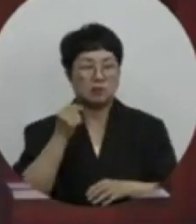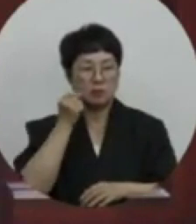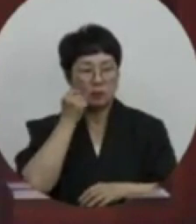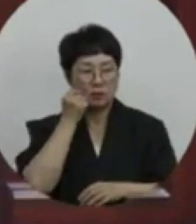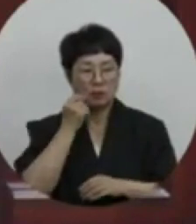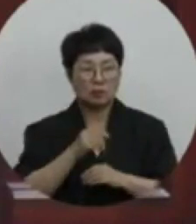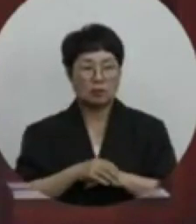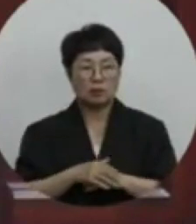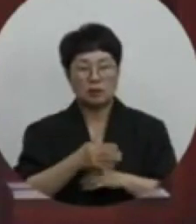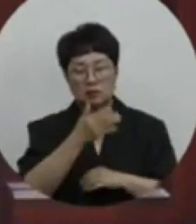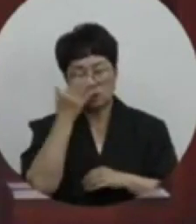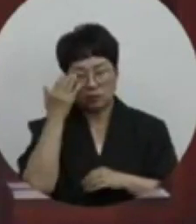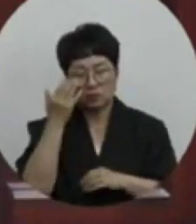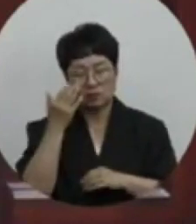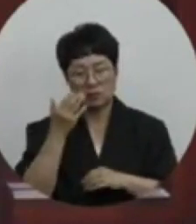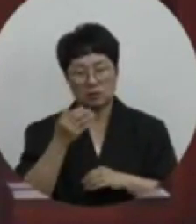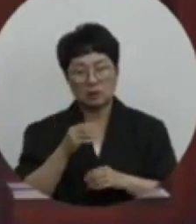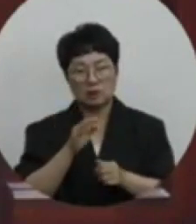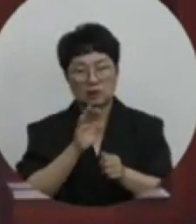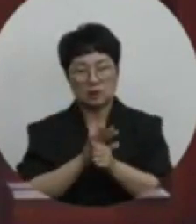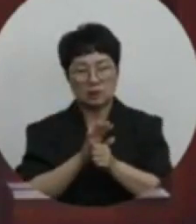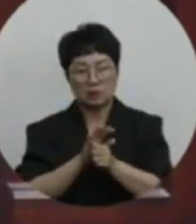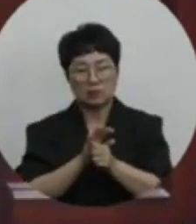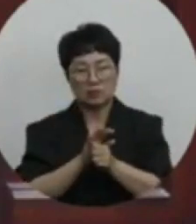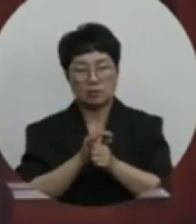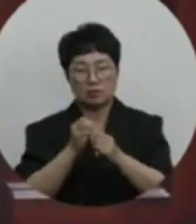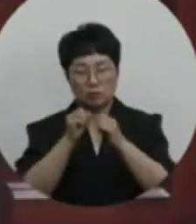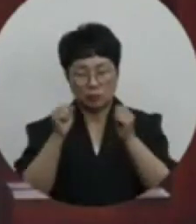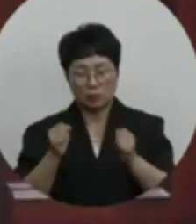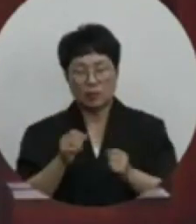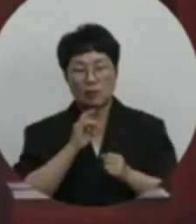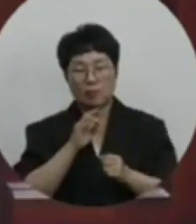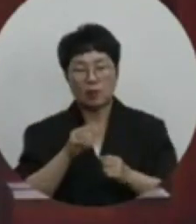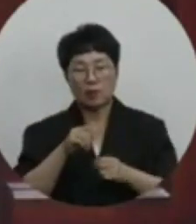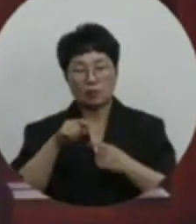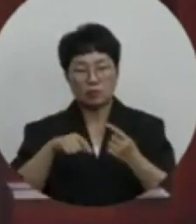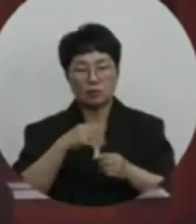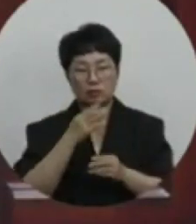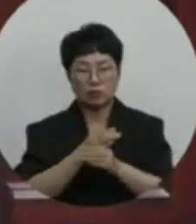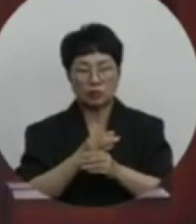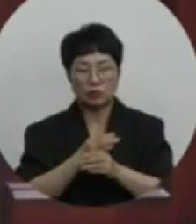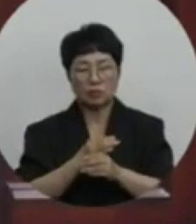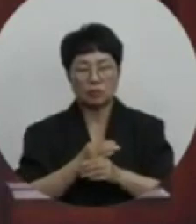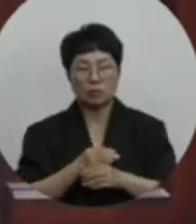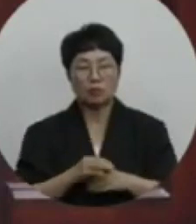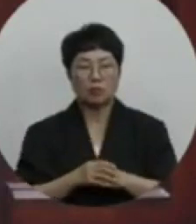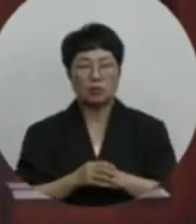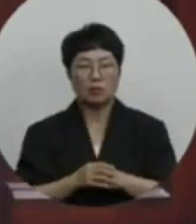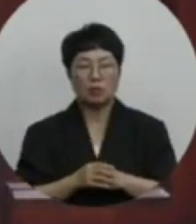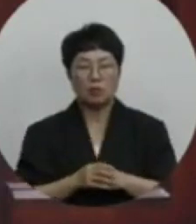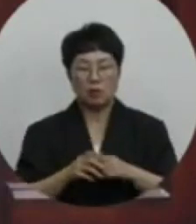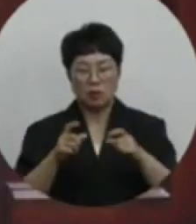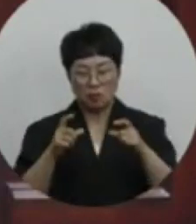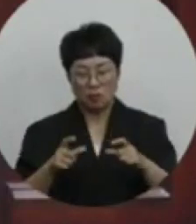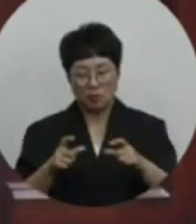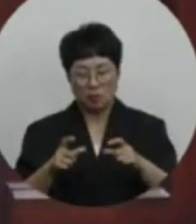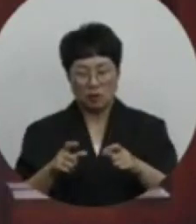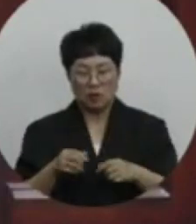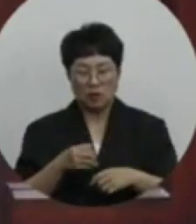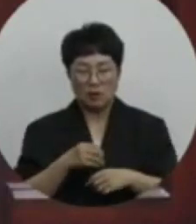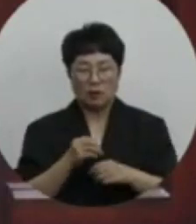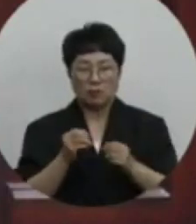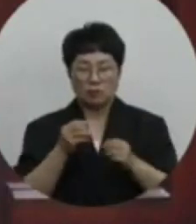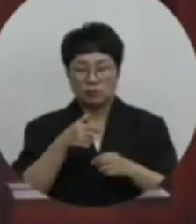청년활동지원센터는 프로그램만 운영하는 프로그램 운영소로 운영되고 있고 공유부엌은 공간이 매우